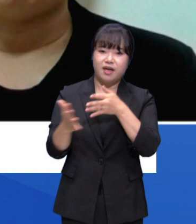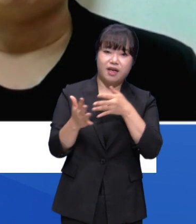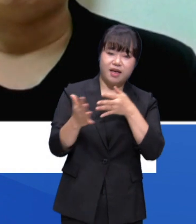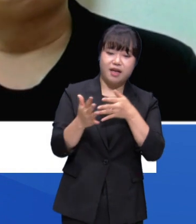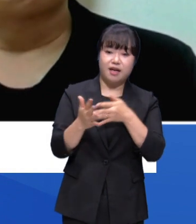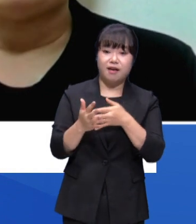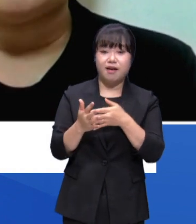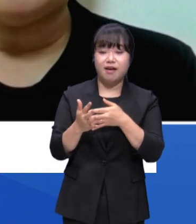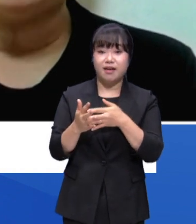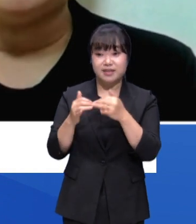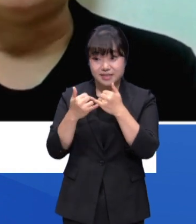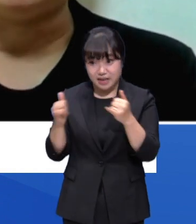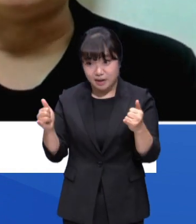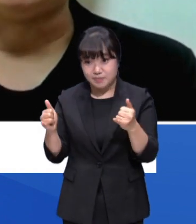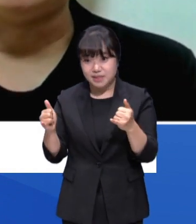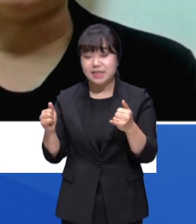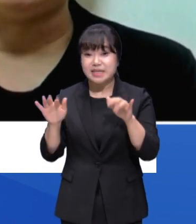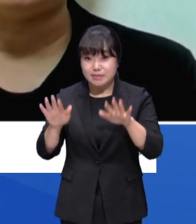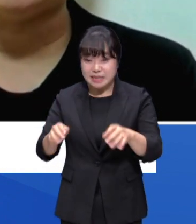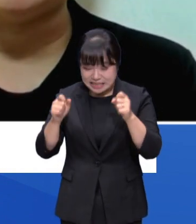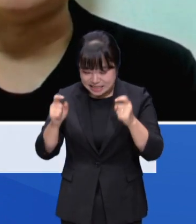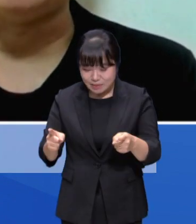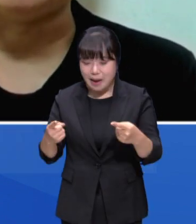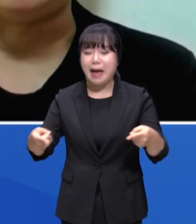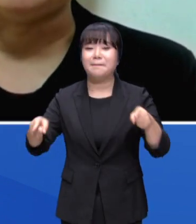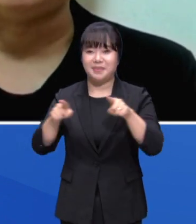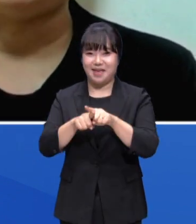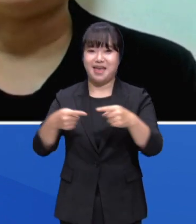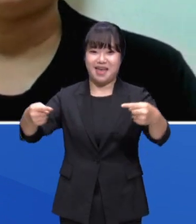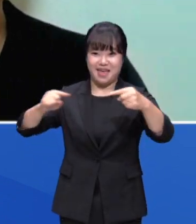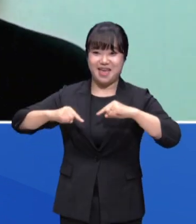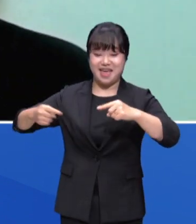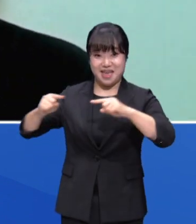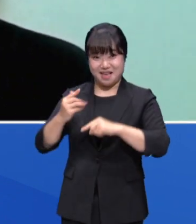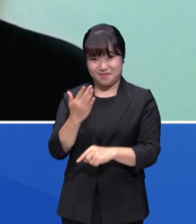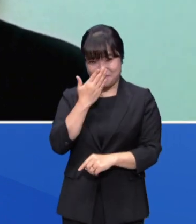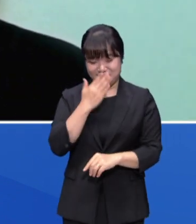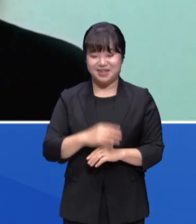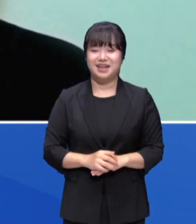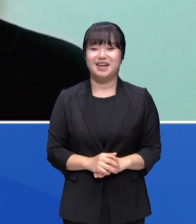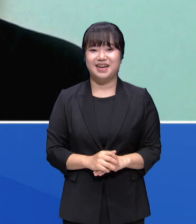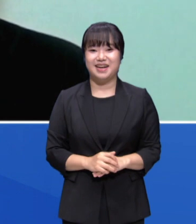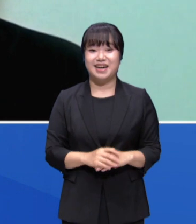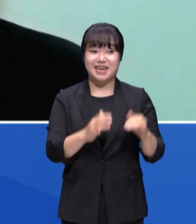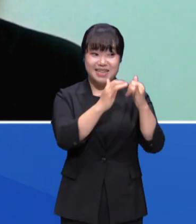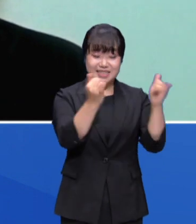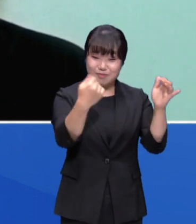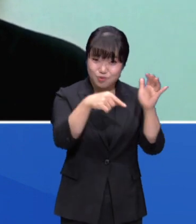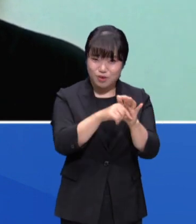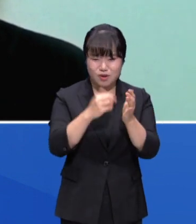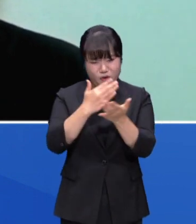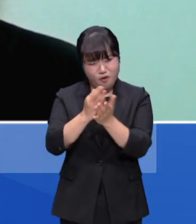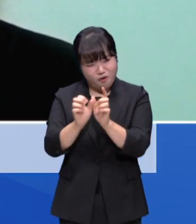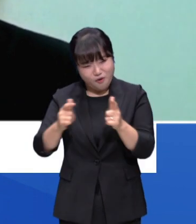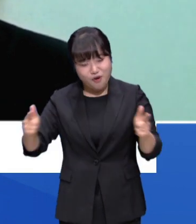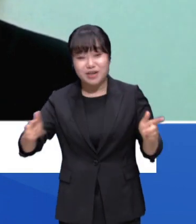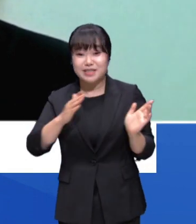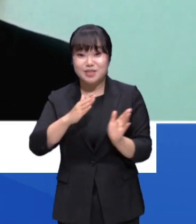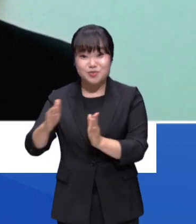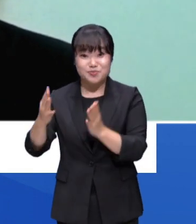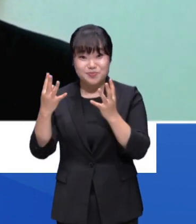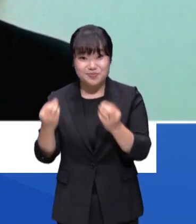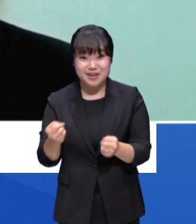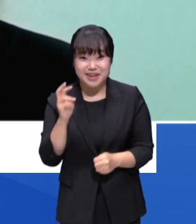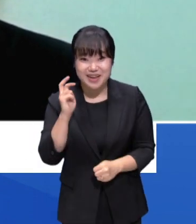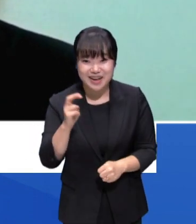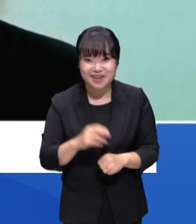예, 함께하는 또 그런 또 축제가 될 것 같습니다. 네, 이 시민을 위한 여러 공연을 감상할 수 있는 걸로